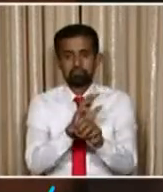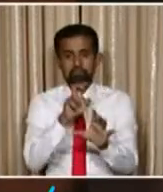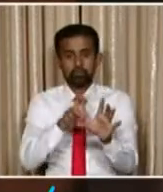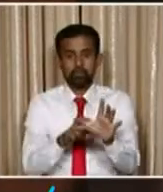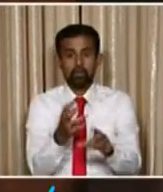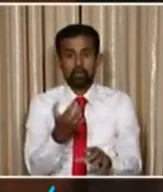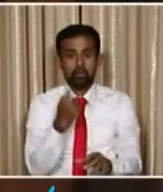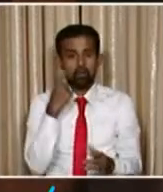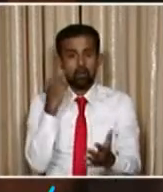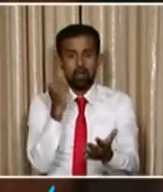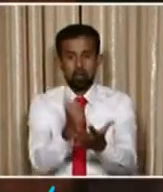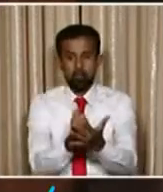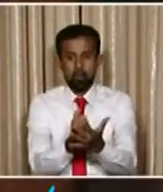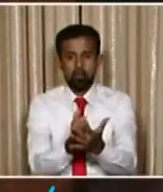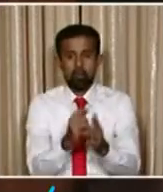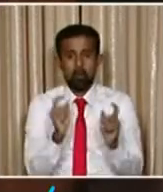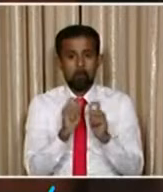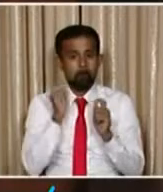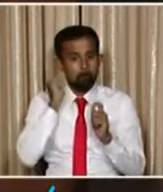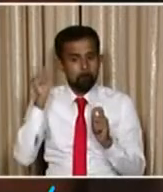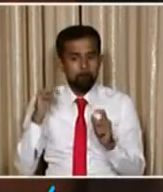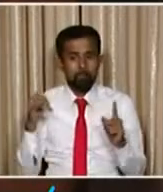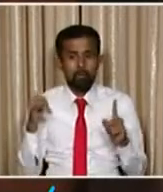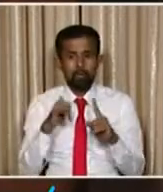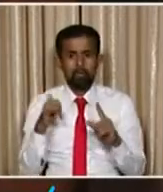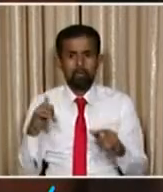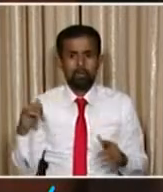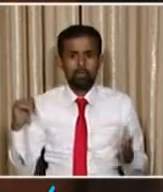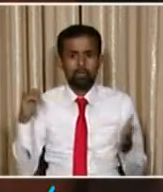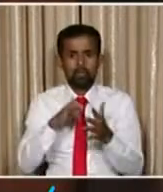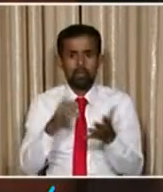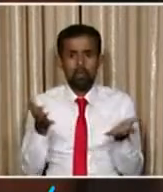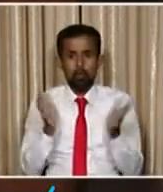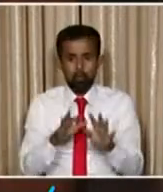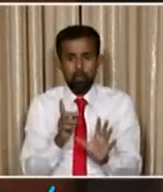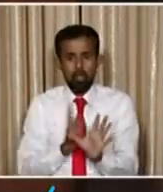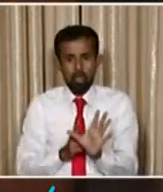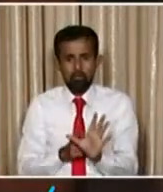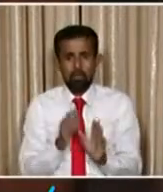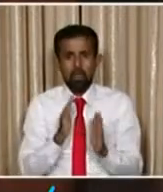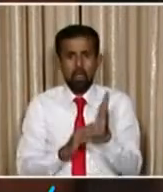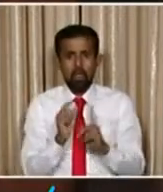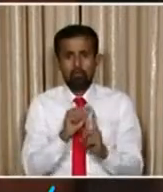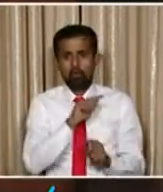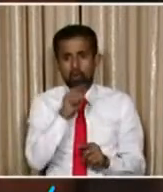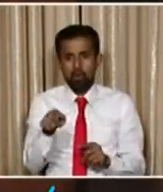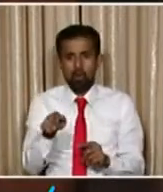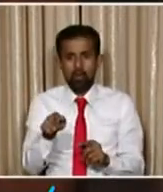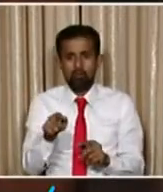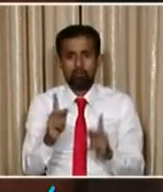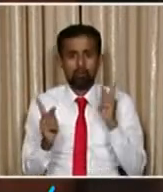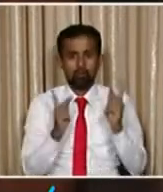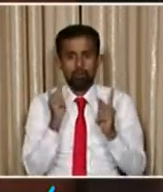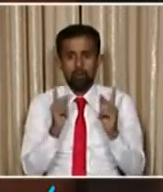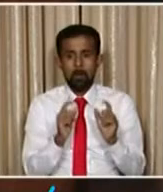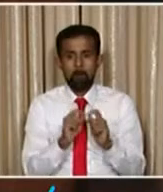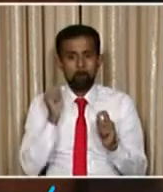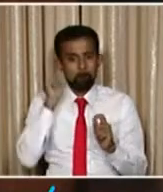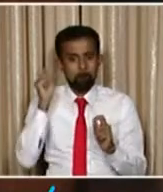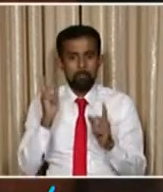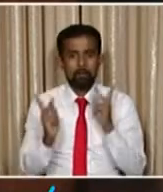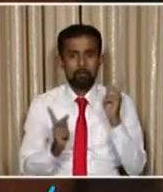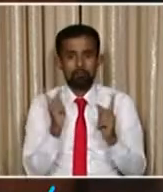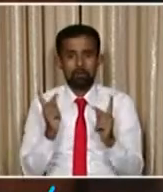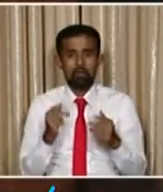එකත් සමහර දවස්වල අමාරුයි. මඩකලපුවේ එයාපෝට් එකත් මම දන්නවා හැම සැරේම කවුරු හරි ඇමති කෙනෙක් ආවොත් එම දානවා ටුවර් එකක් බැටික්ලෝ එයාපෝට් විසිට් ටුවර්